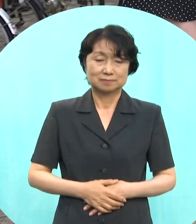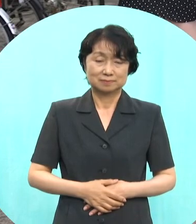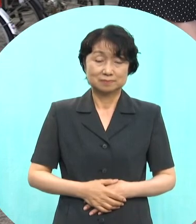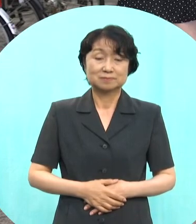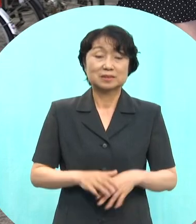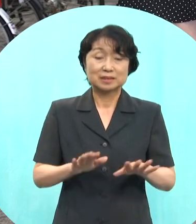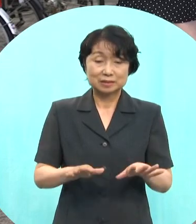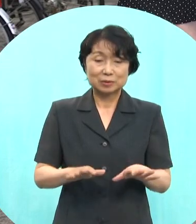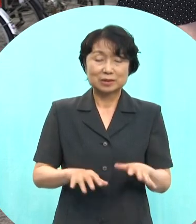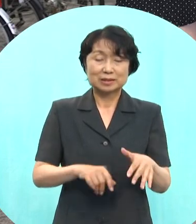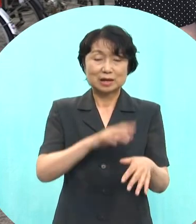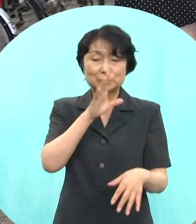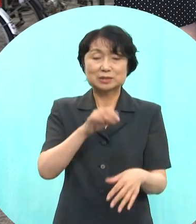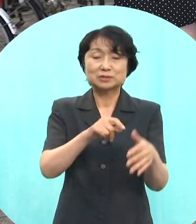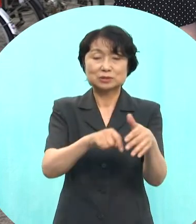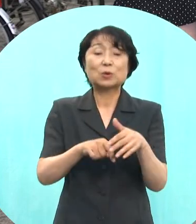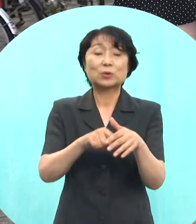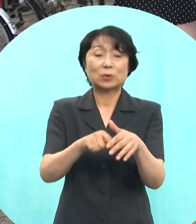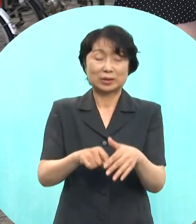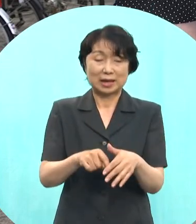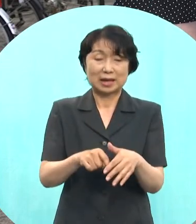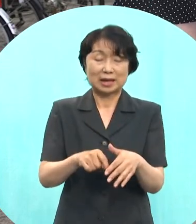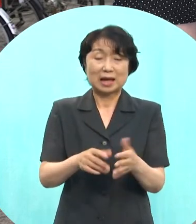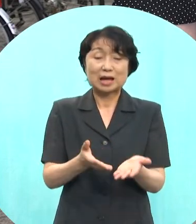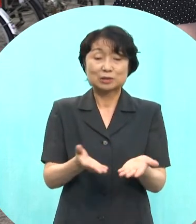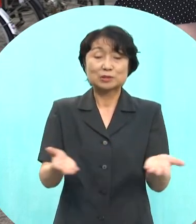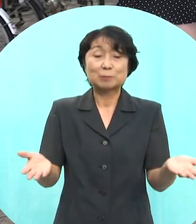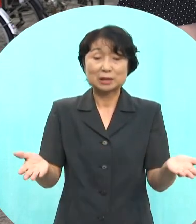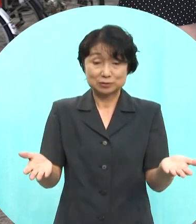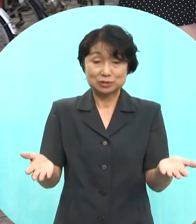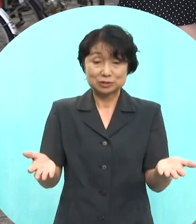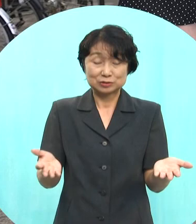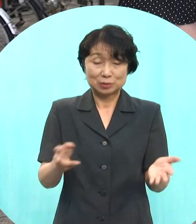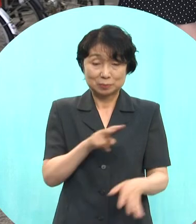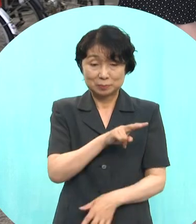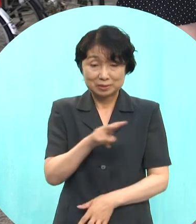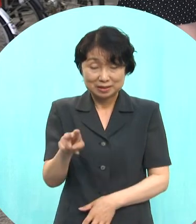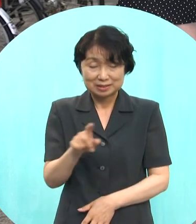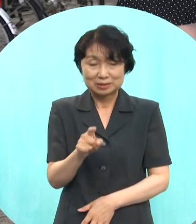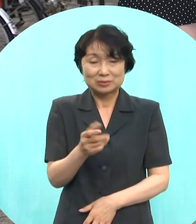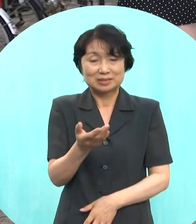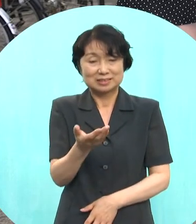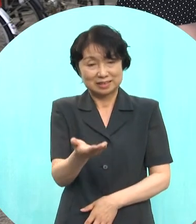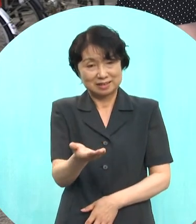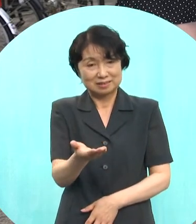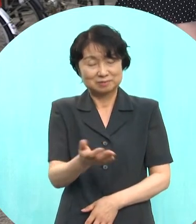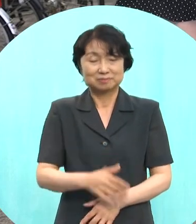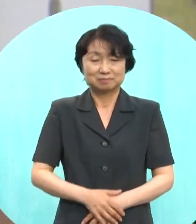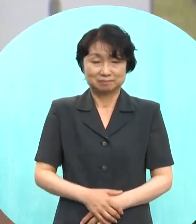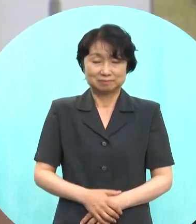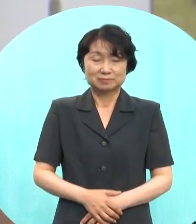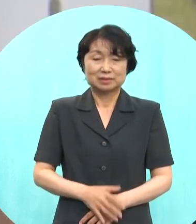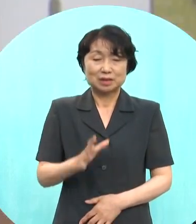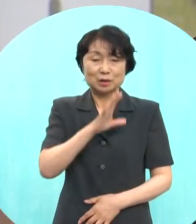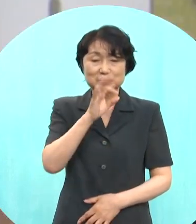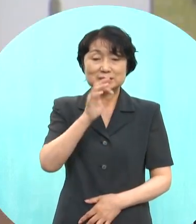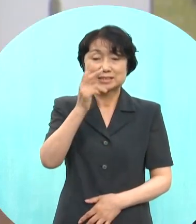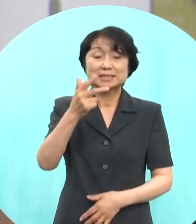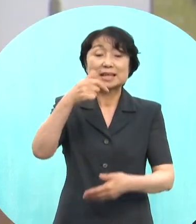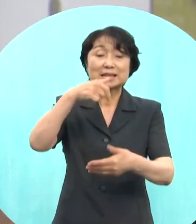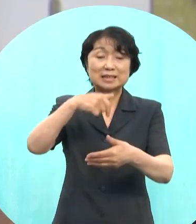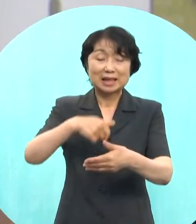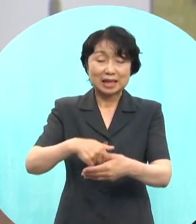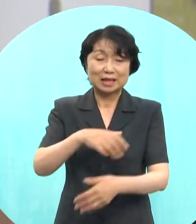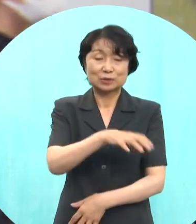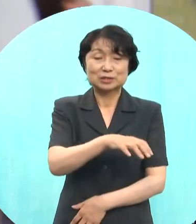高橋さん、今日は山口市の農業やアグマル山口を見られていかがでしたか？ はい、山